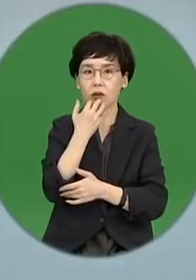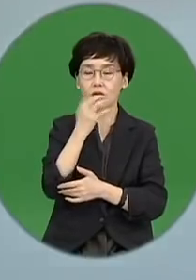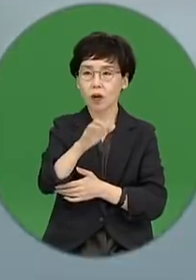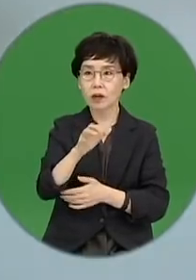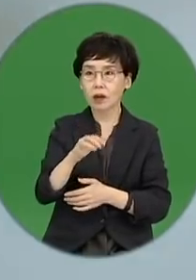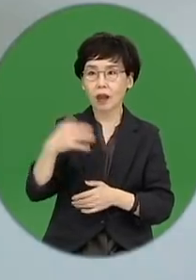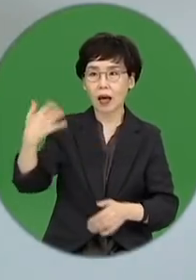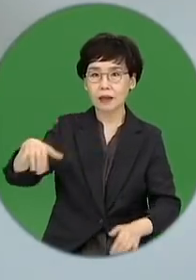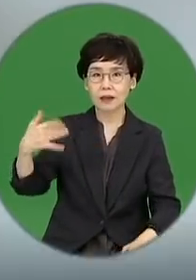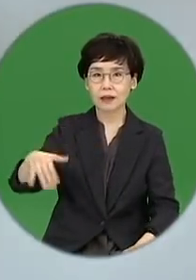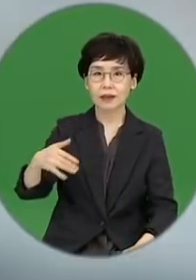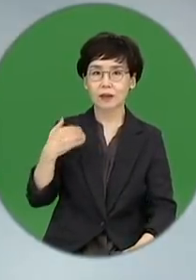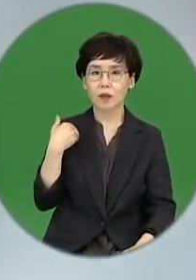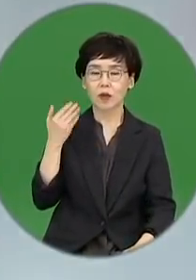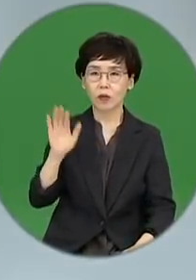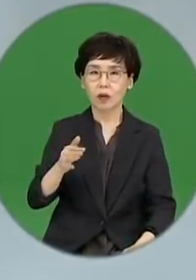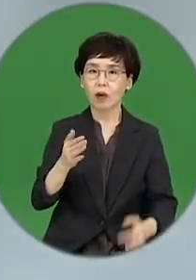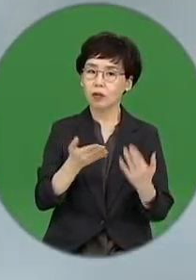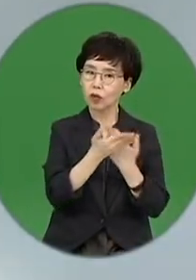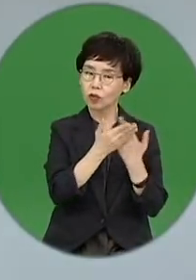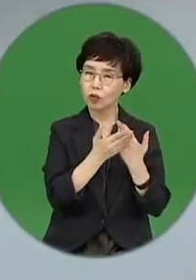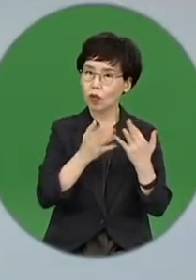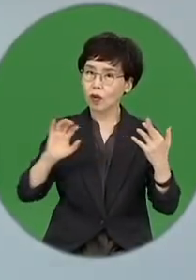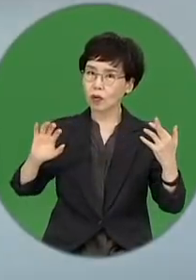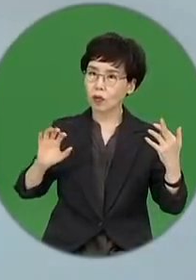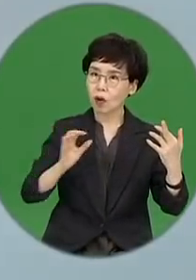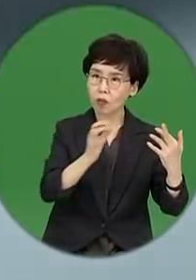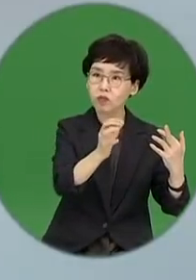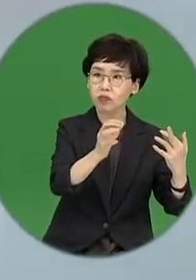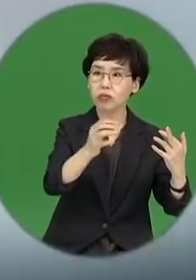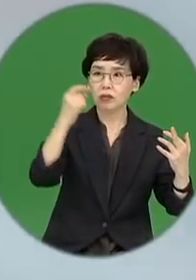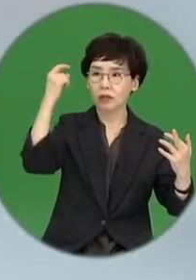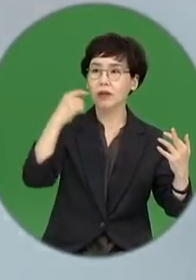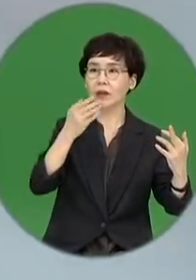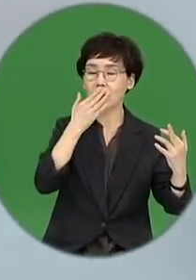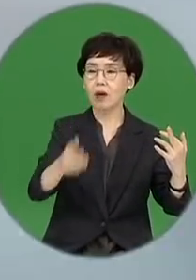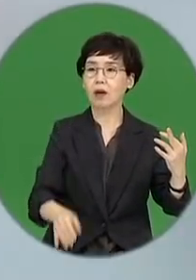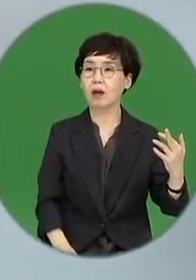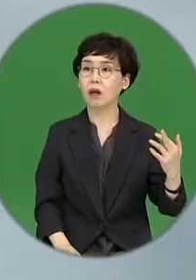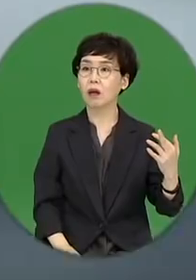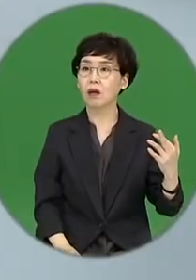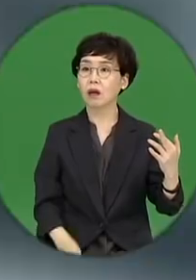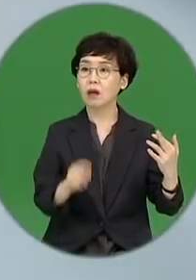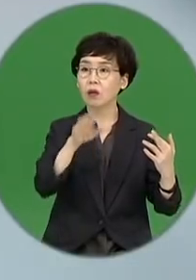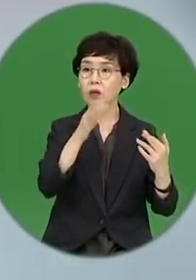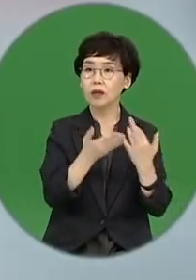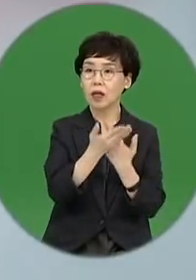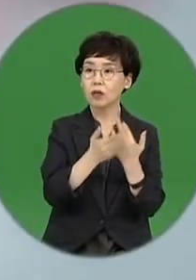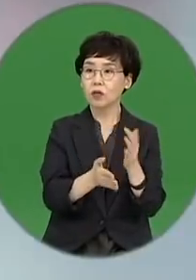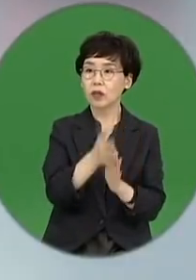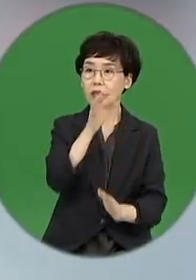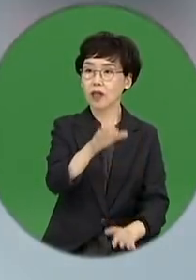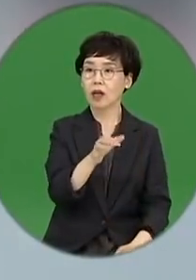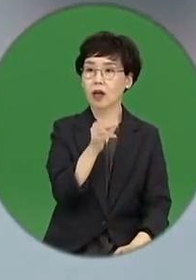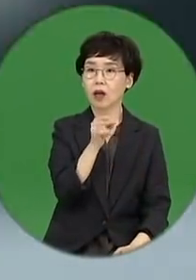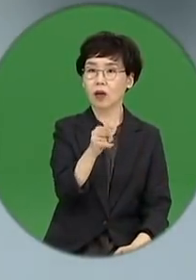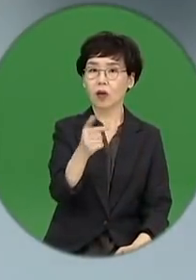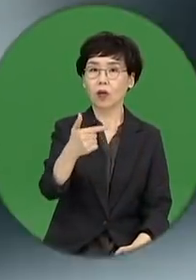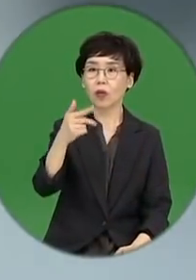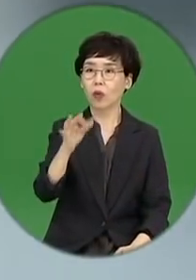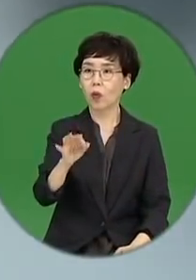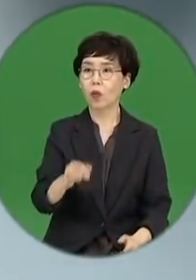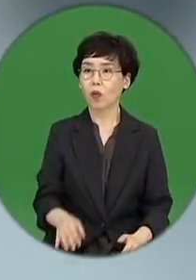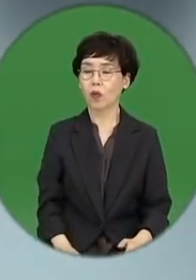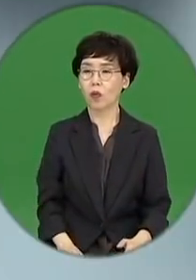실감할 수 없는데 제주도는 정말 태풍이 지나가고 있음을 느낄 수가 있네요. 예, 이곳은 또 어디죠? 여기는 제주시 연동입니다. 지금